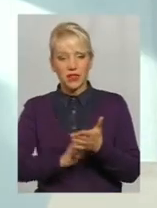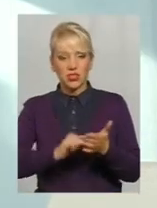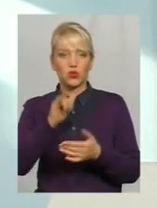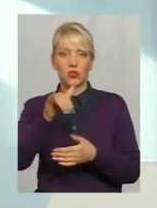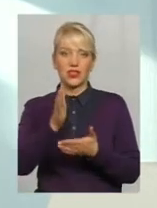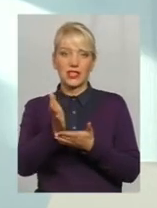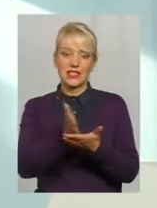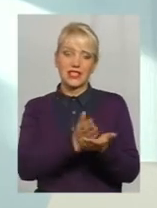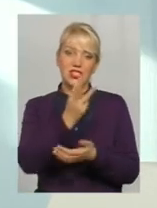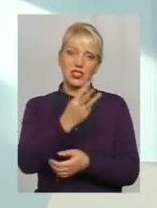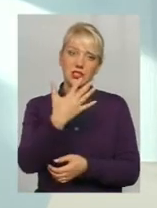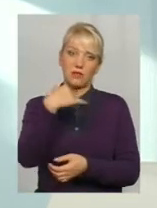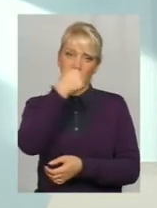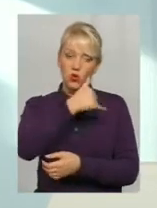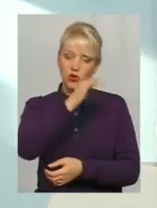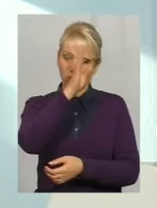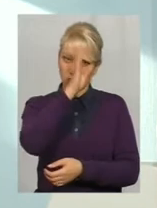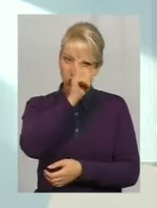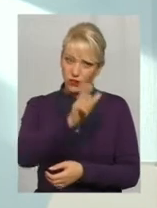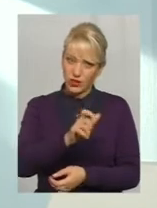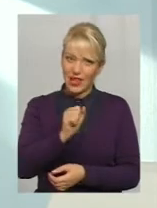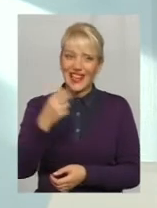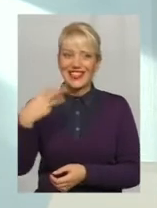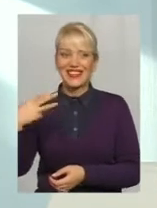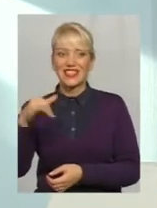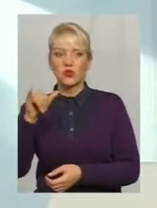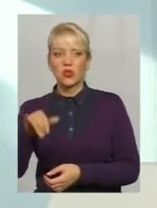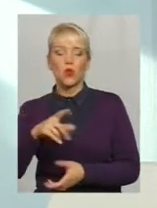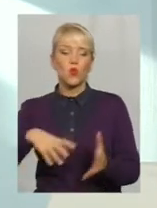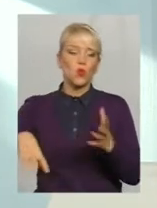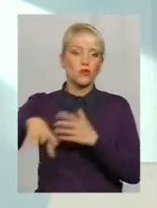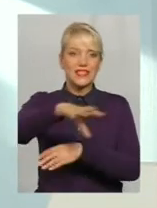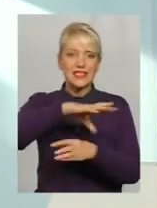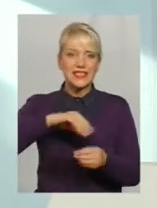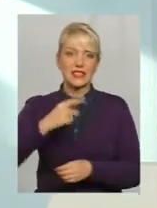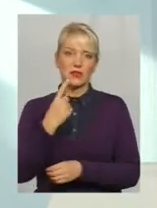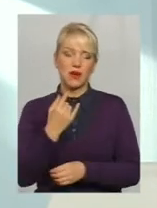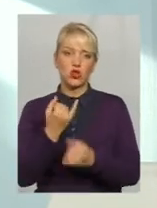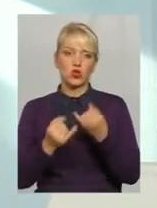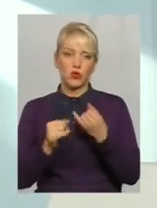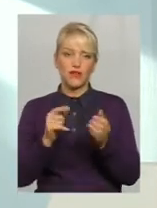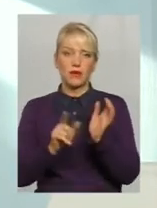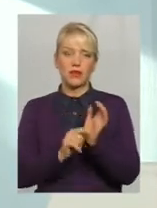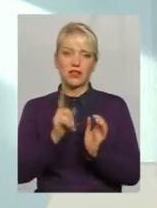35 років у чоловіка і 30 у жінки. У тих усіх з 1 жовтня пенсія